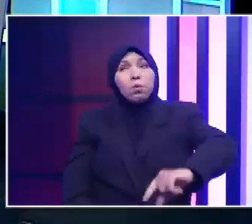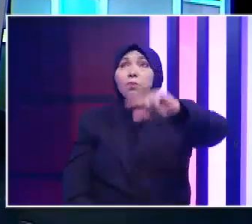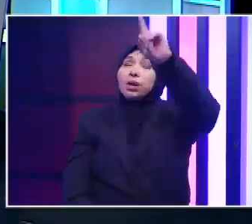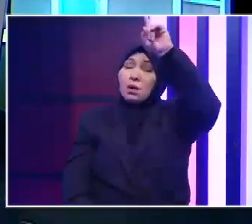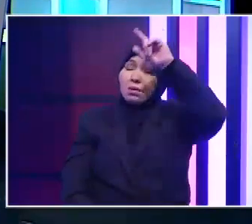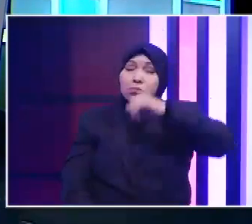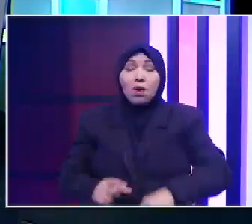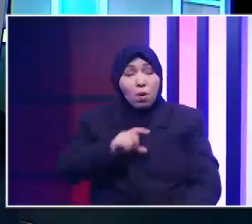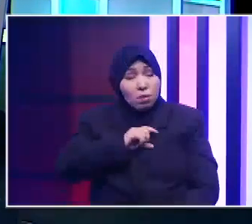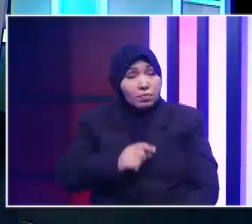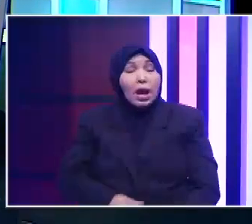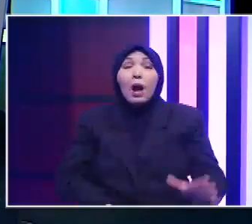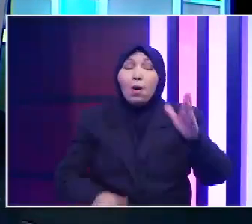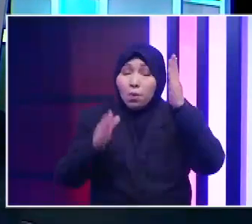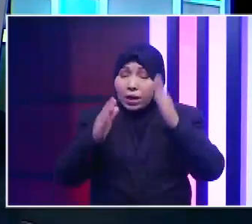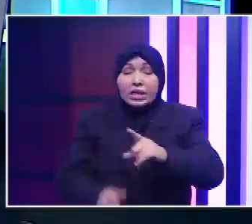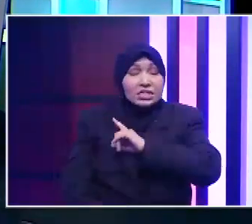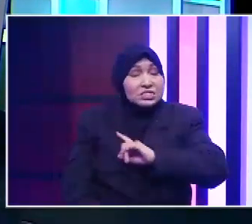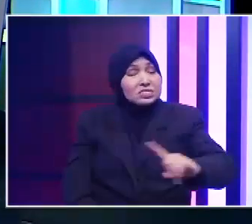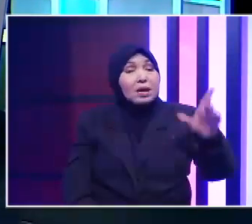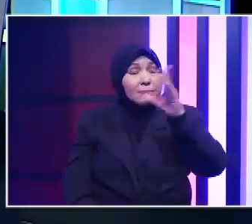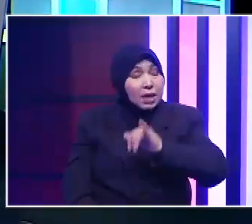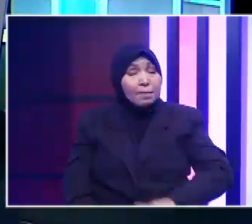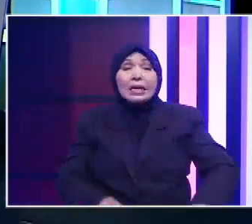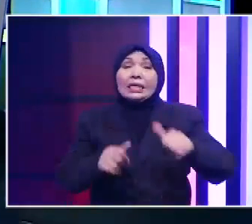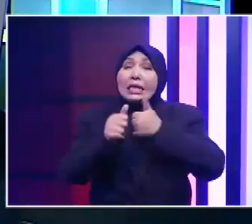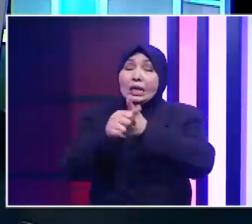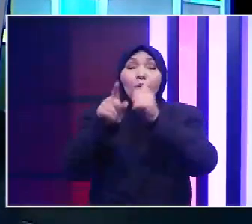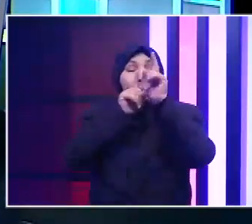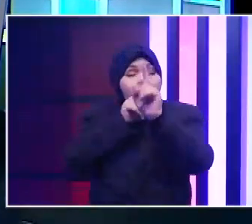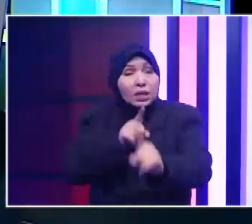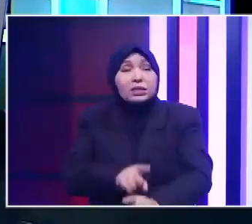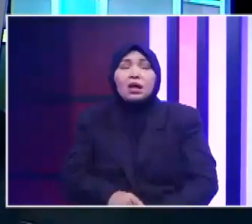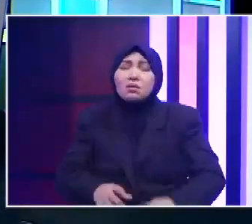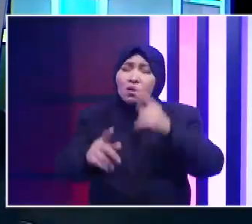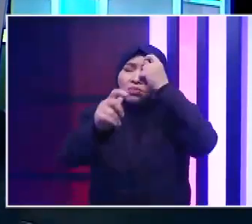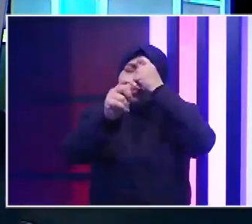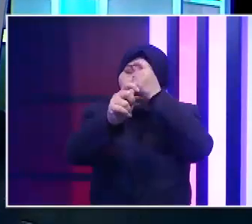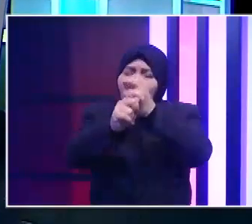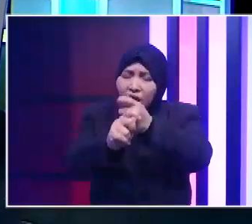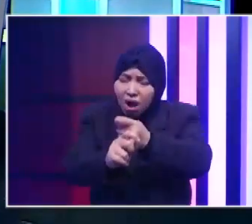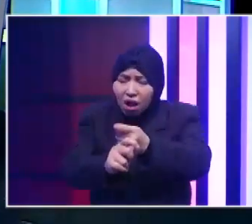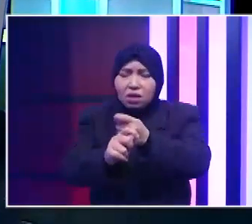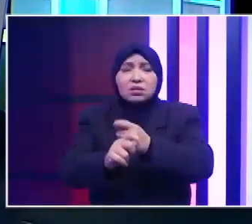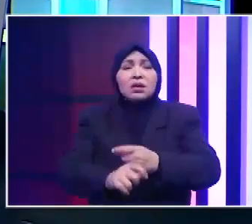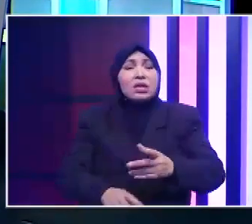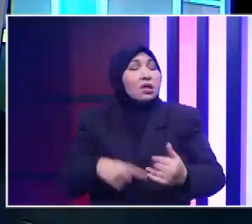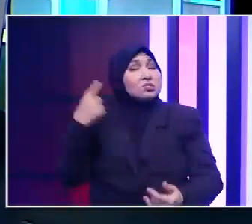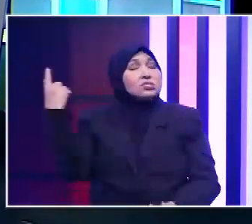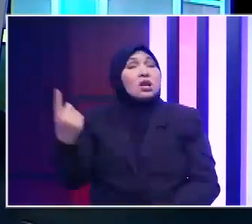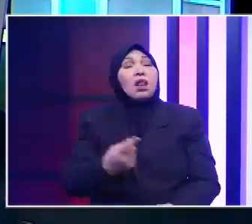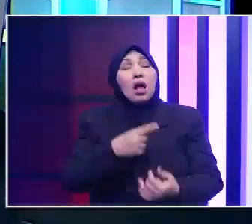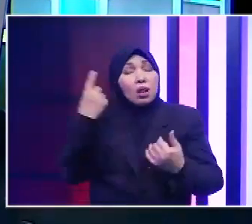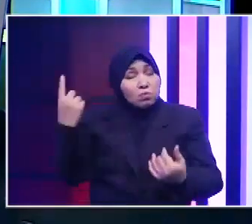Allah mukminah yang beriman ah yang mana menurut perintah khonita yang taat yang terlibat yang selalu